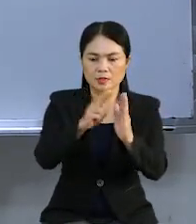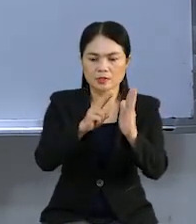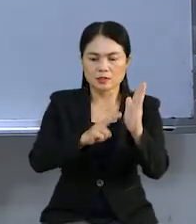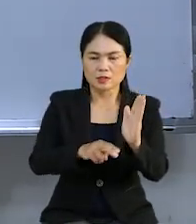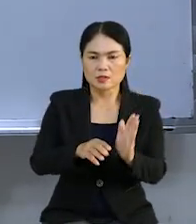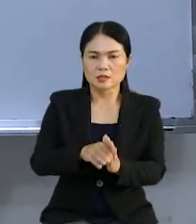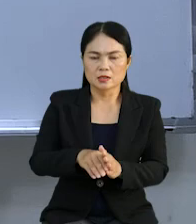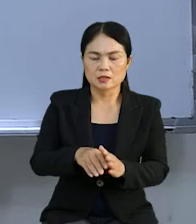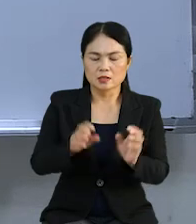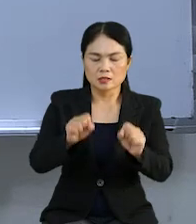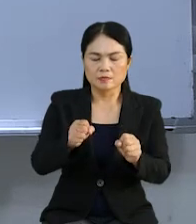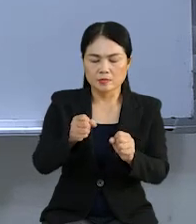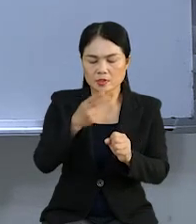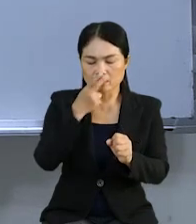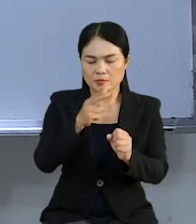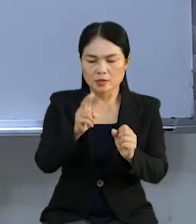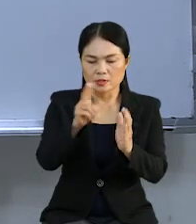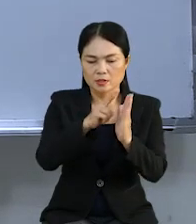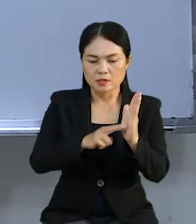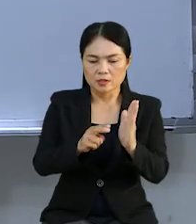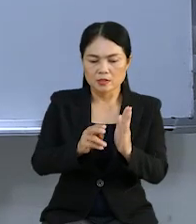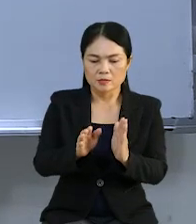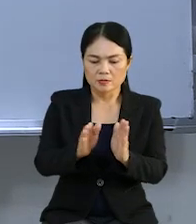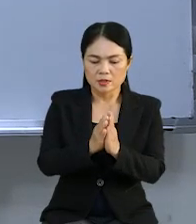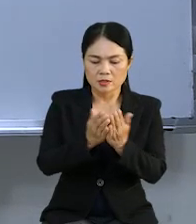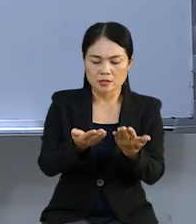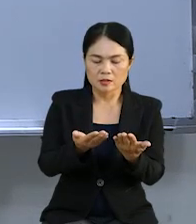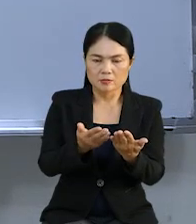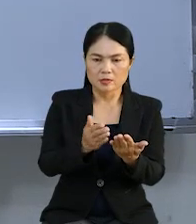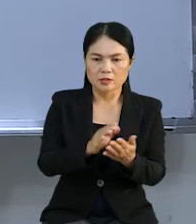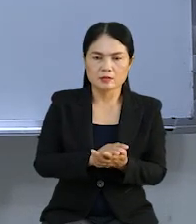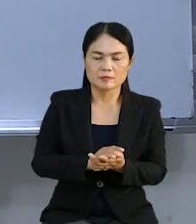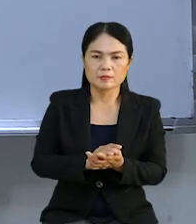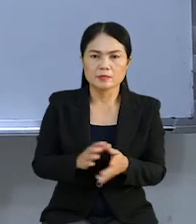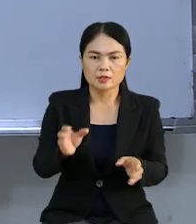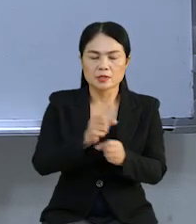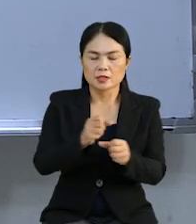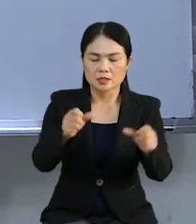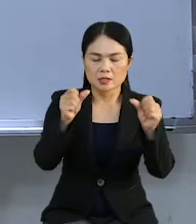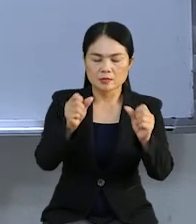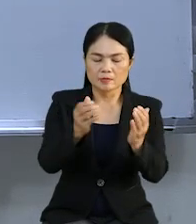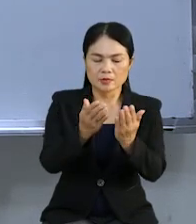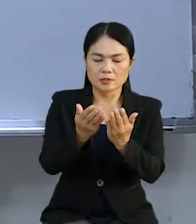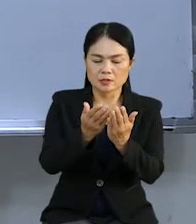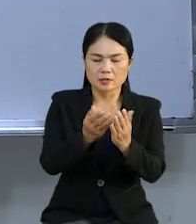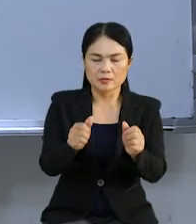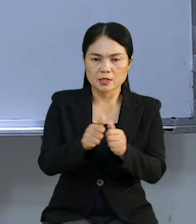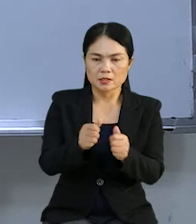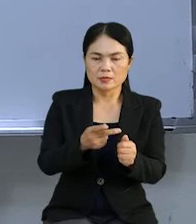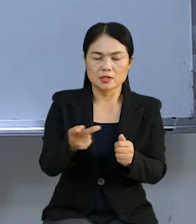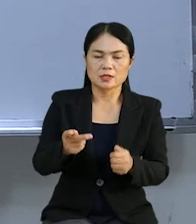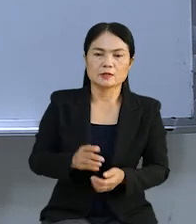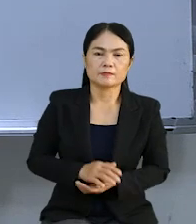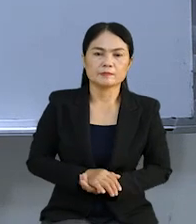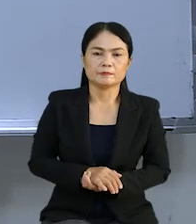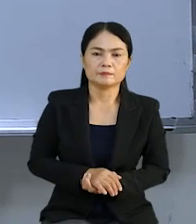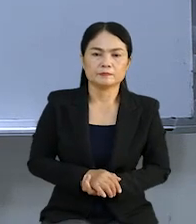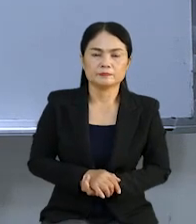con ai mới tập bát đắk nông sẽ phơi con bản đa bản đa ba nó con bây là quyết bắt với dương an an chỉ mỗi khnề